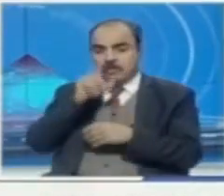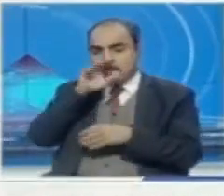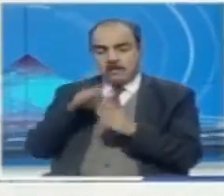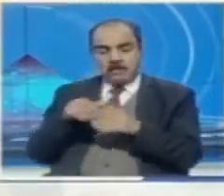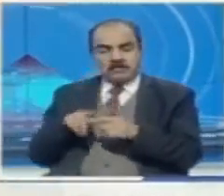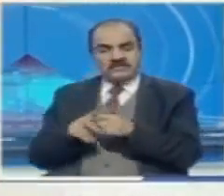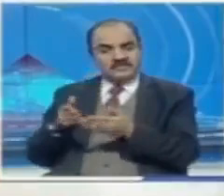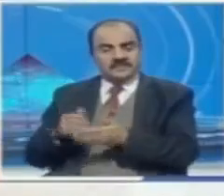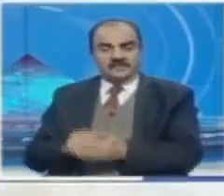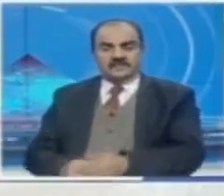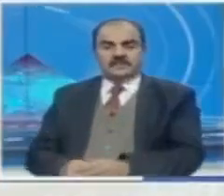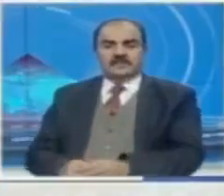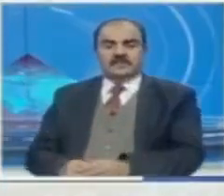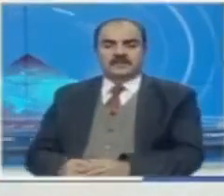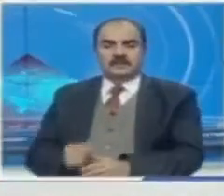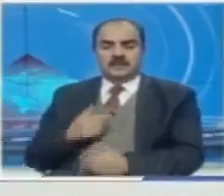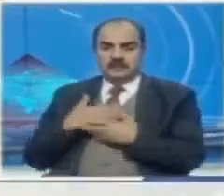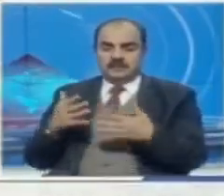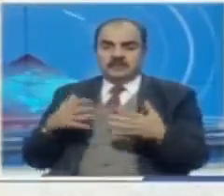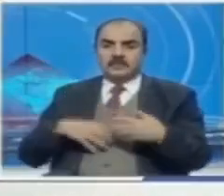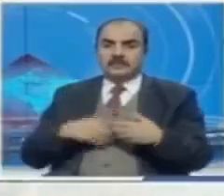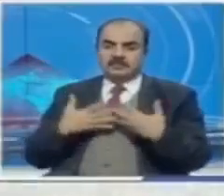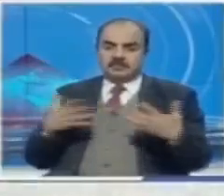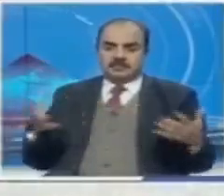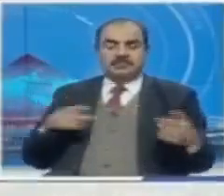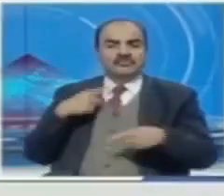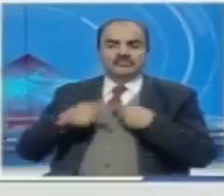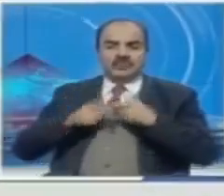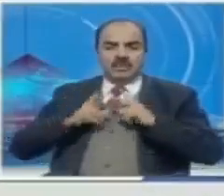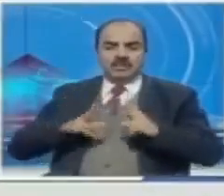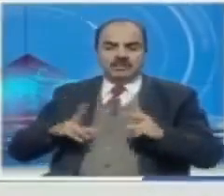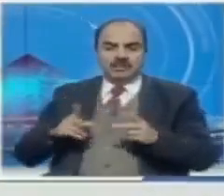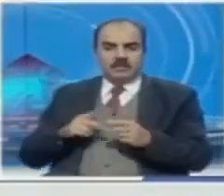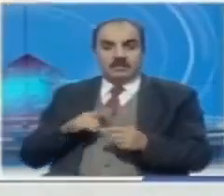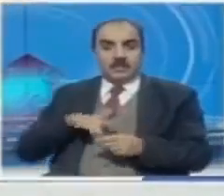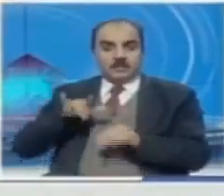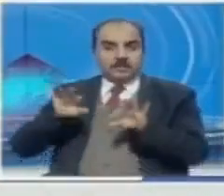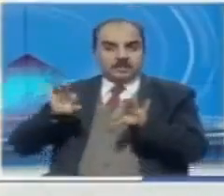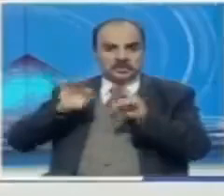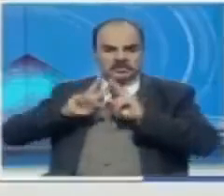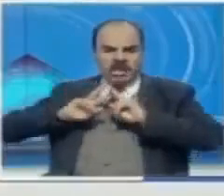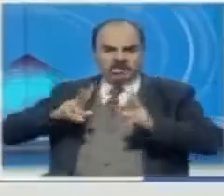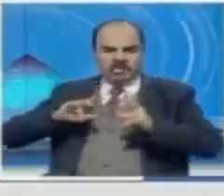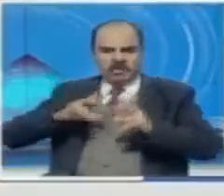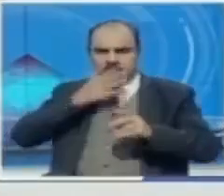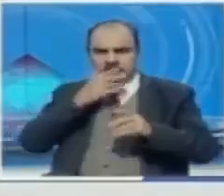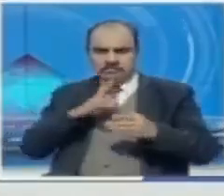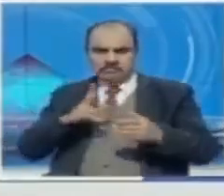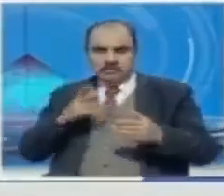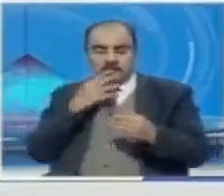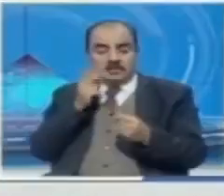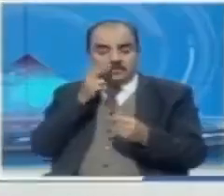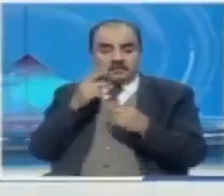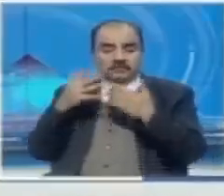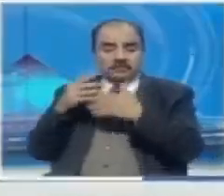للصيانة، في عندها كثير من الإمكانيات بتشتغل في جميع الطرازات العالمية وبتصريحات من